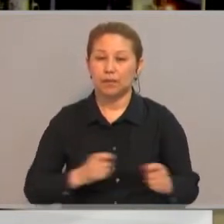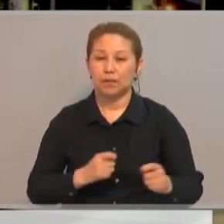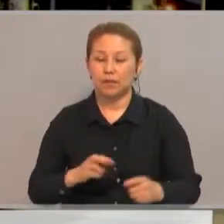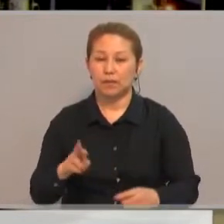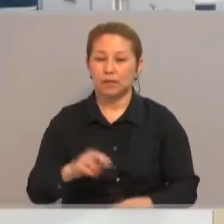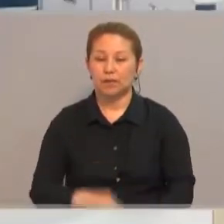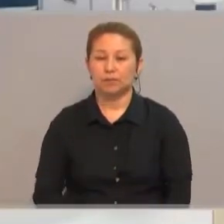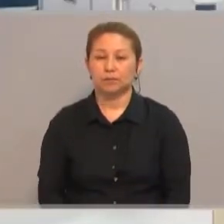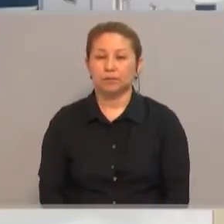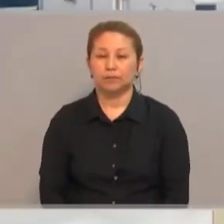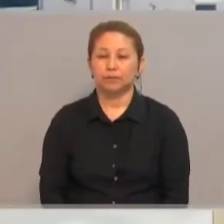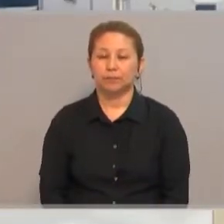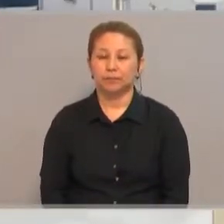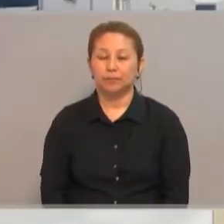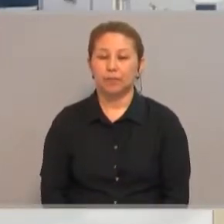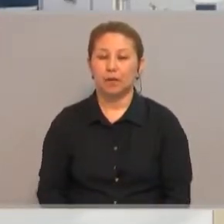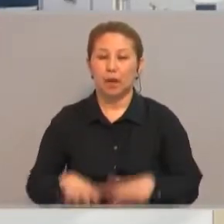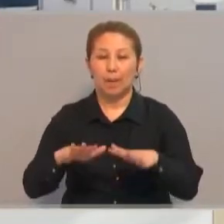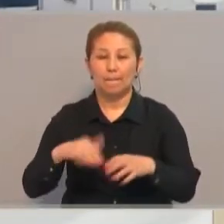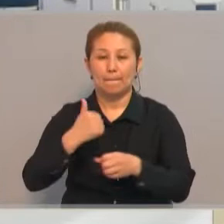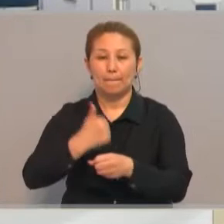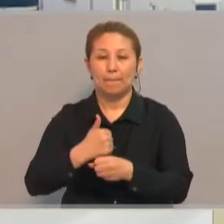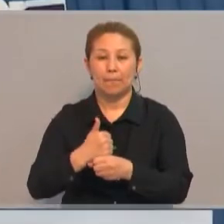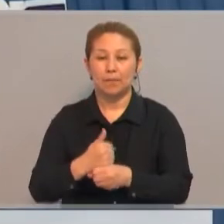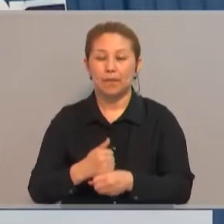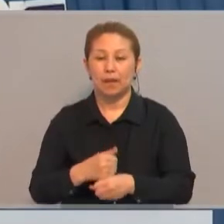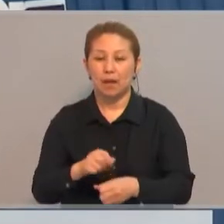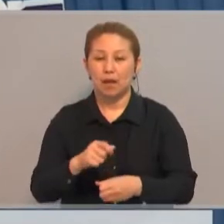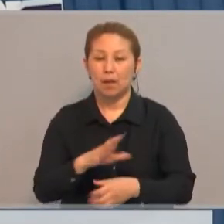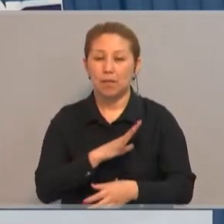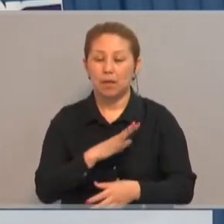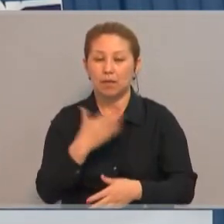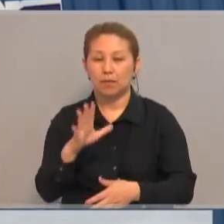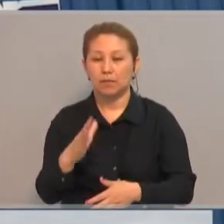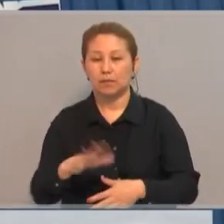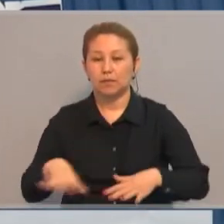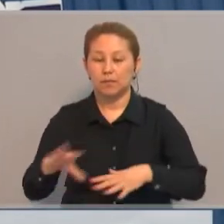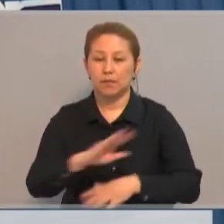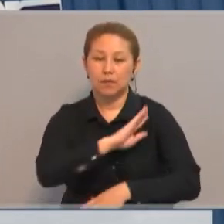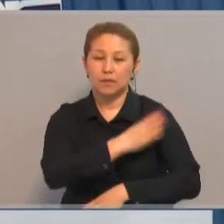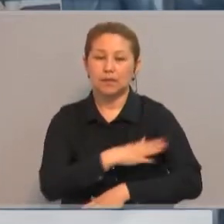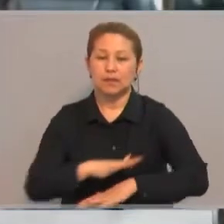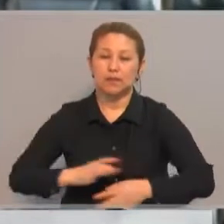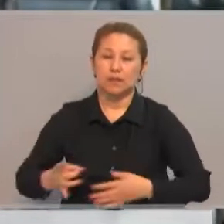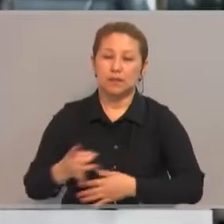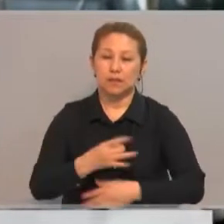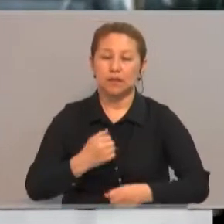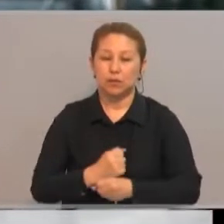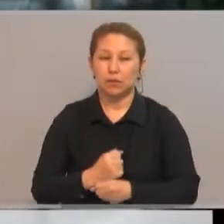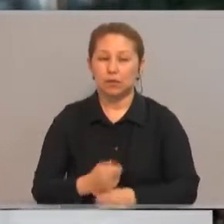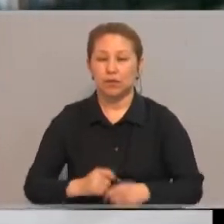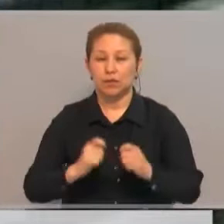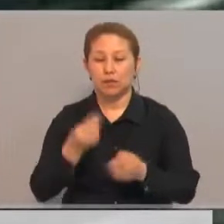Китае. Президент отметил, что движущей силой драйвера страны могут стать сильные регионы. При этом выпускаемая